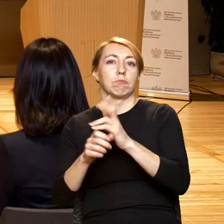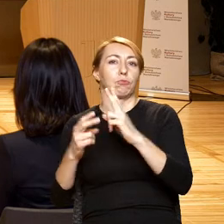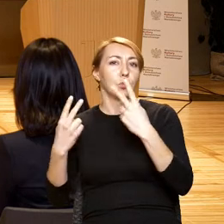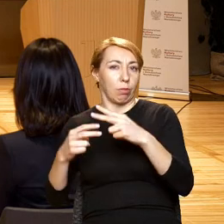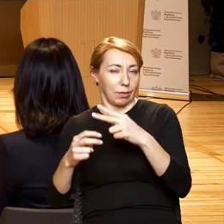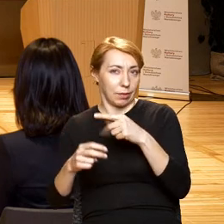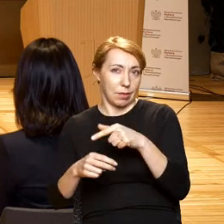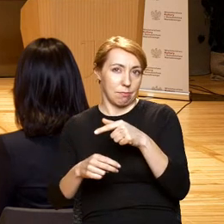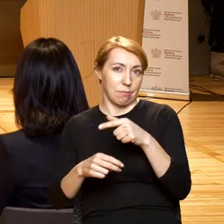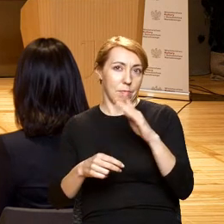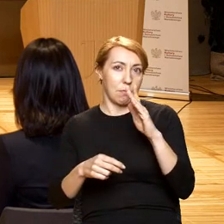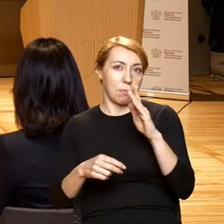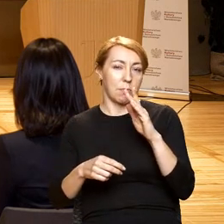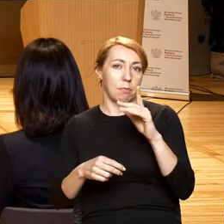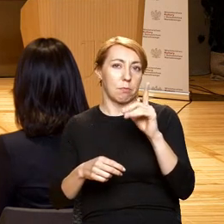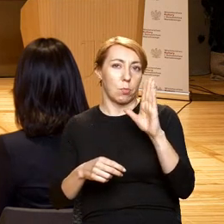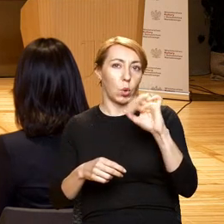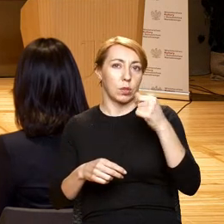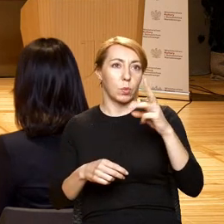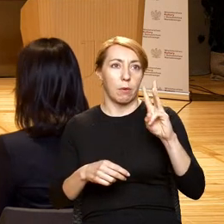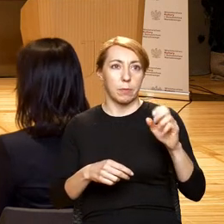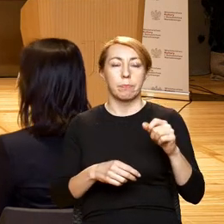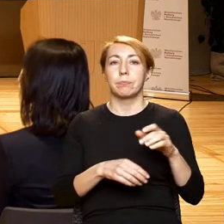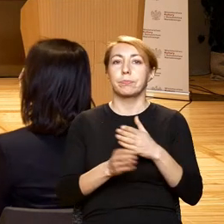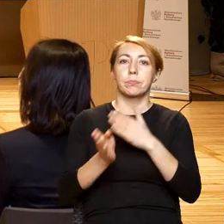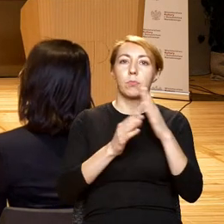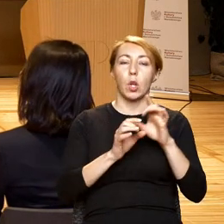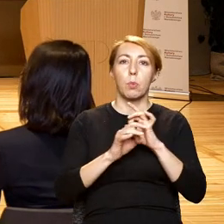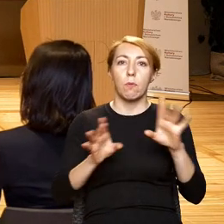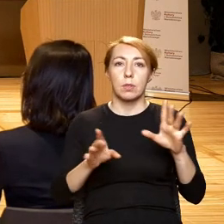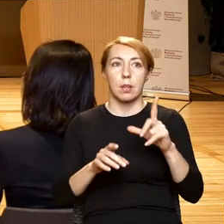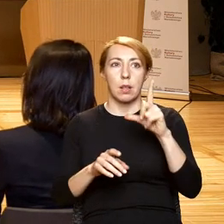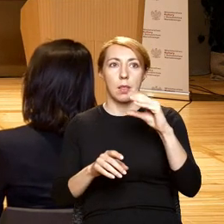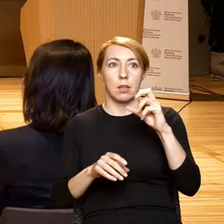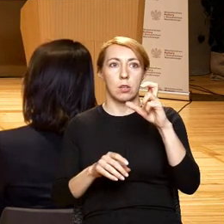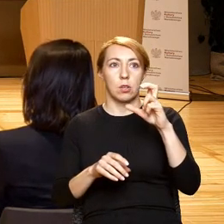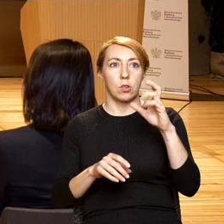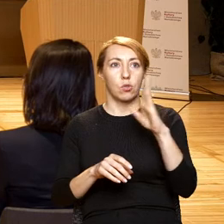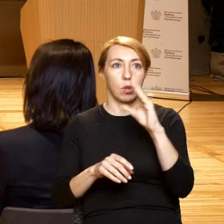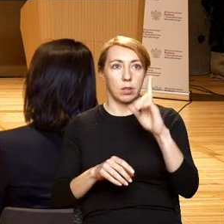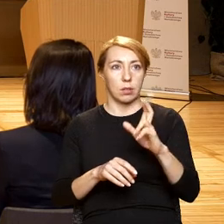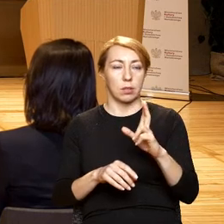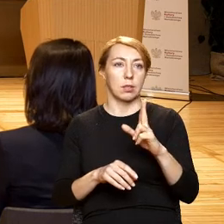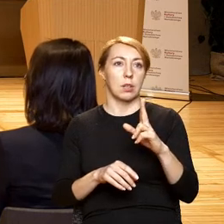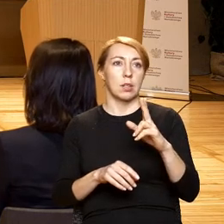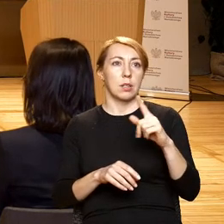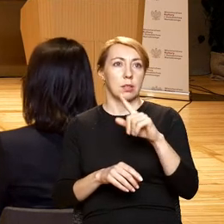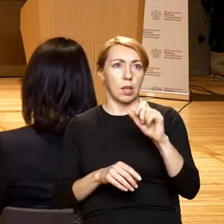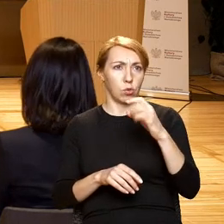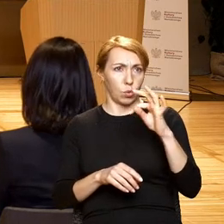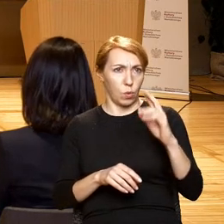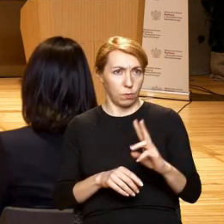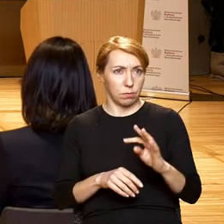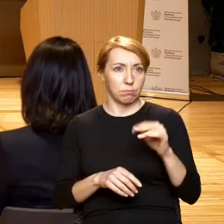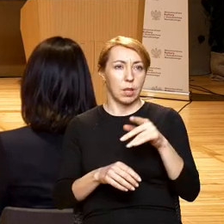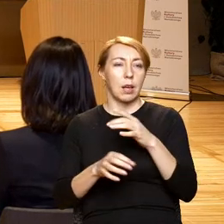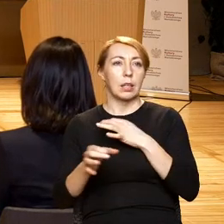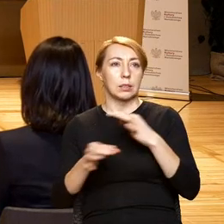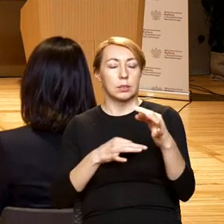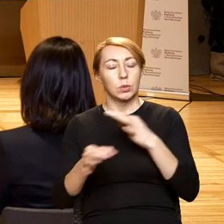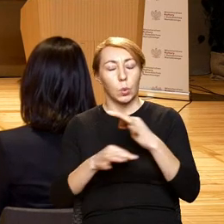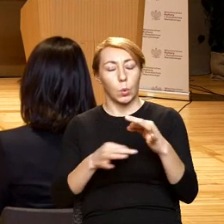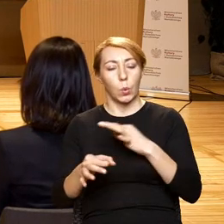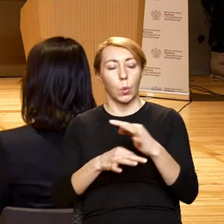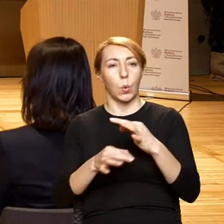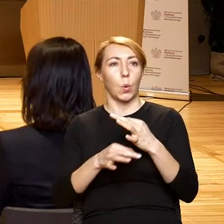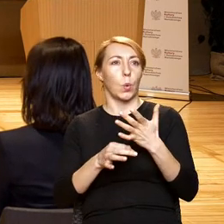Piłsudskiego. Profesor doktor habilitowany Leszek Zasztoft. Historyk w studium Europy Wschodniej Uniwersytetu